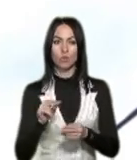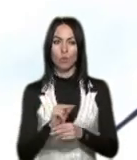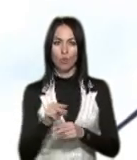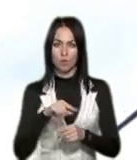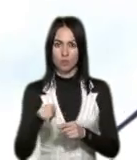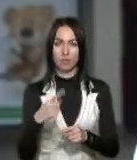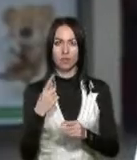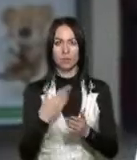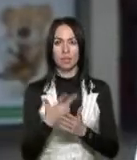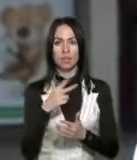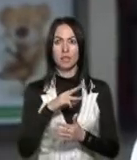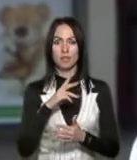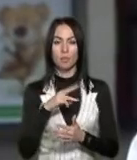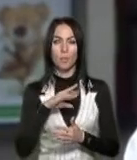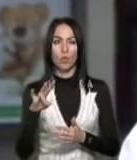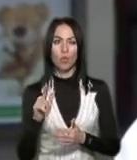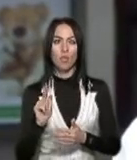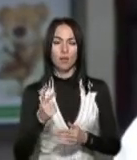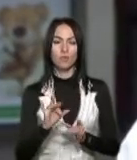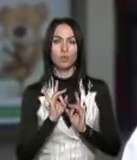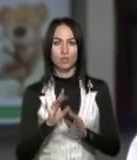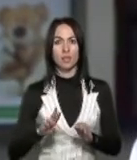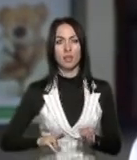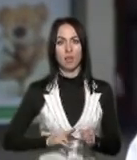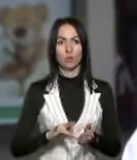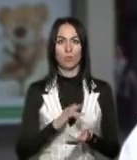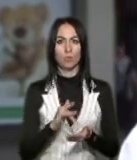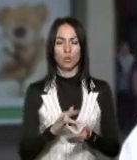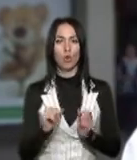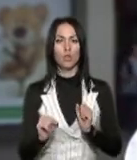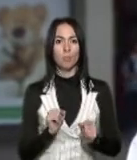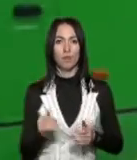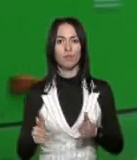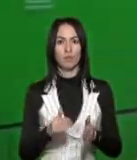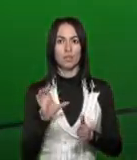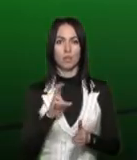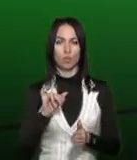гривень, говорив на початку серпня директор міського департаменту інфраструктури Сергій Дурфан.